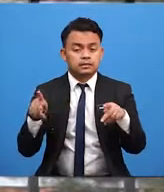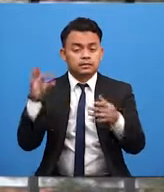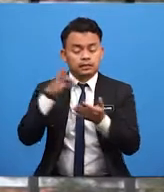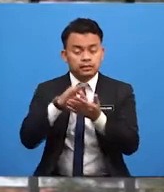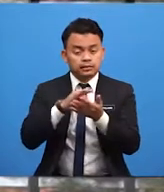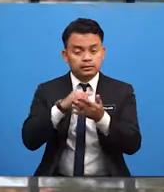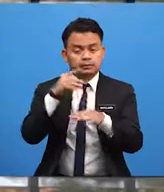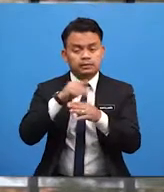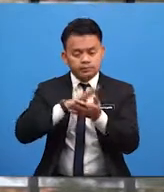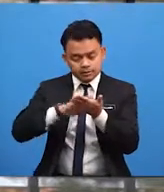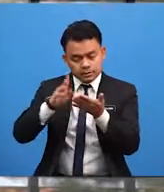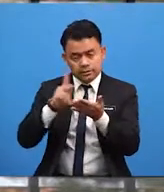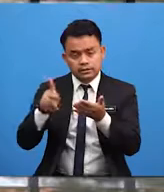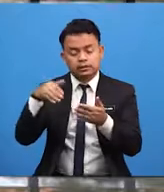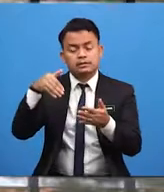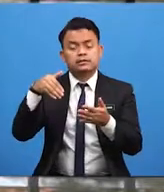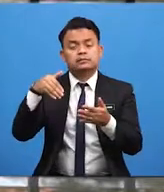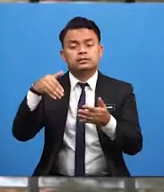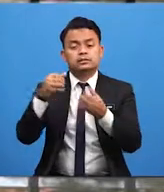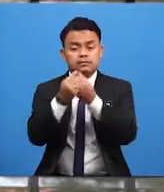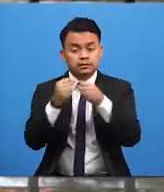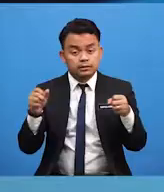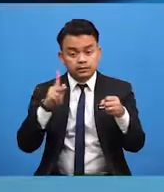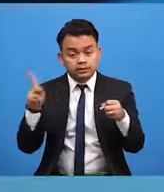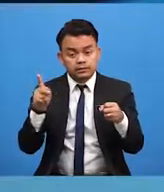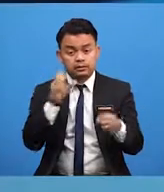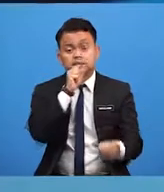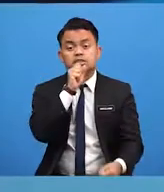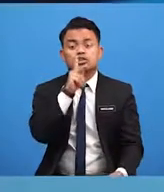Pastikan ayam dibersihkan sebelum menyediakan stok.